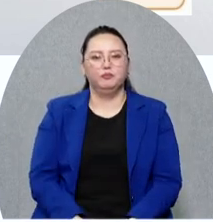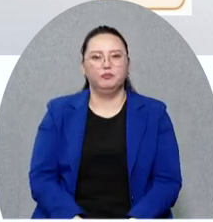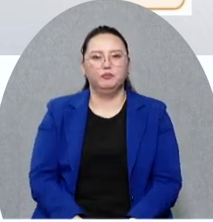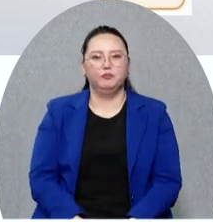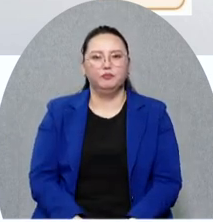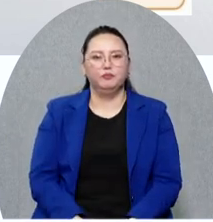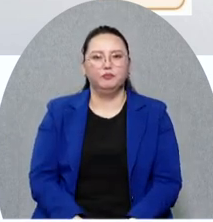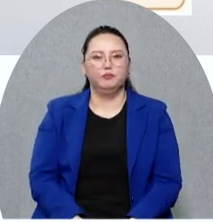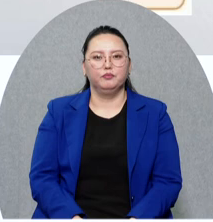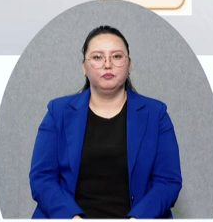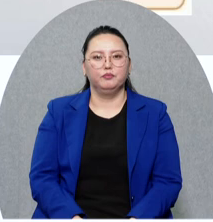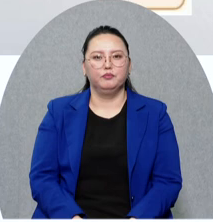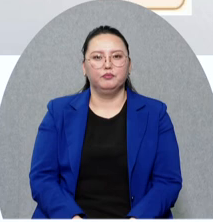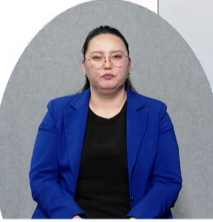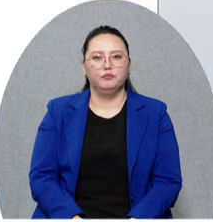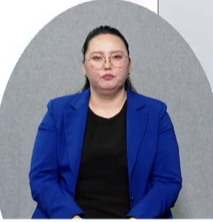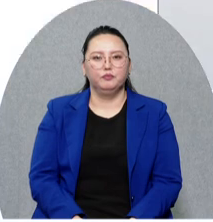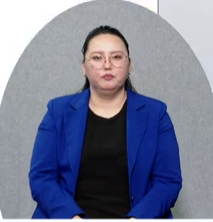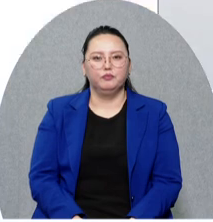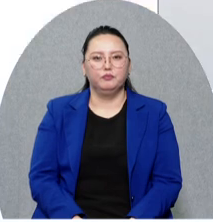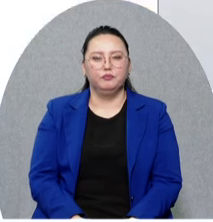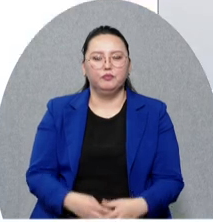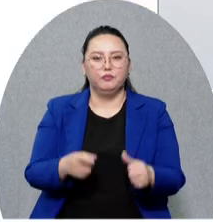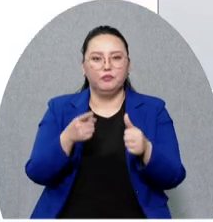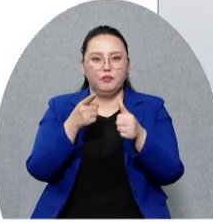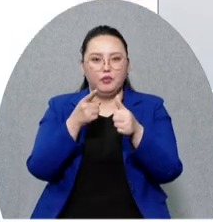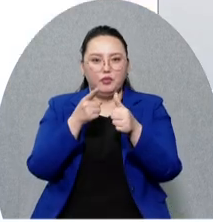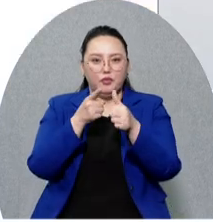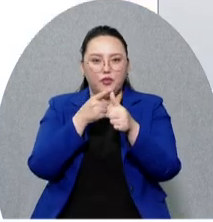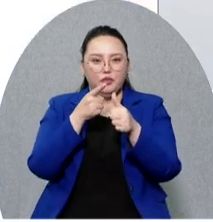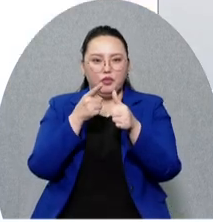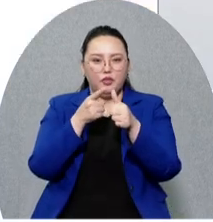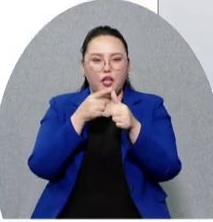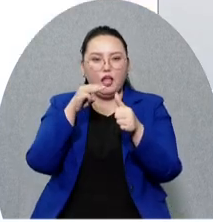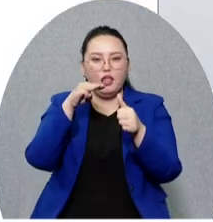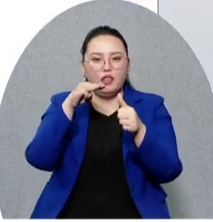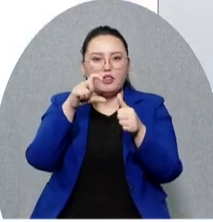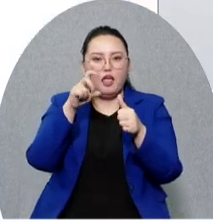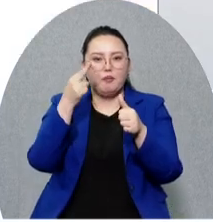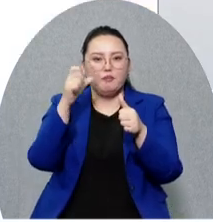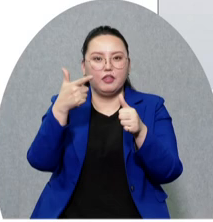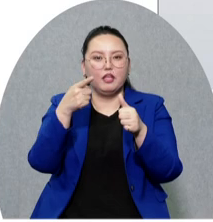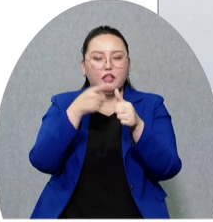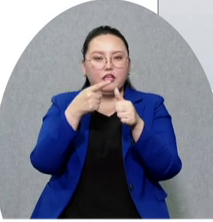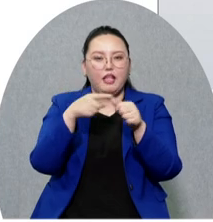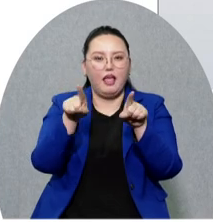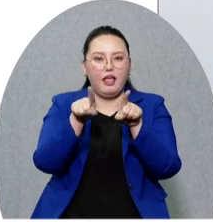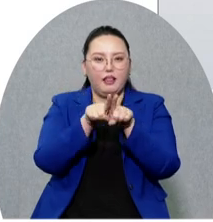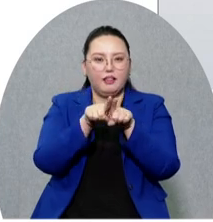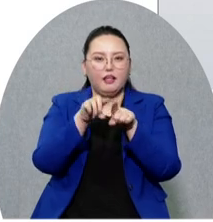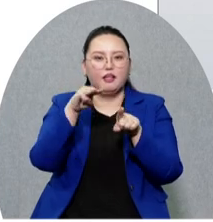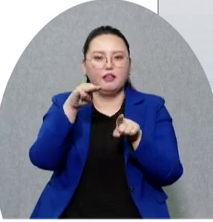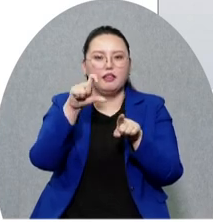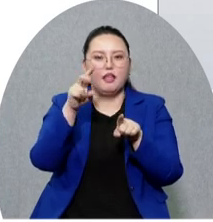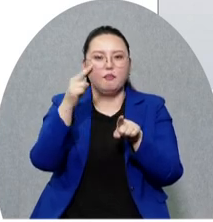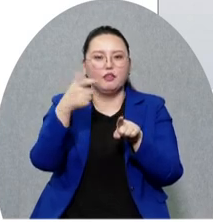дагуур. За мөн нэрийн тодтол болоод тэмдэг нэр шиг нэрийн шинж заах тул